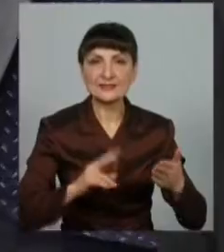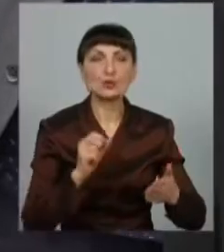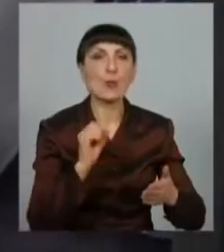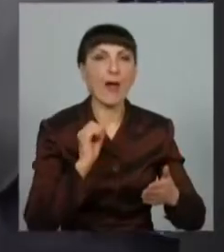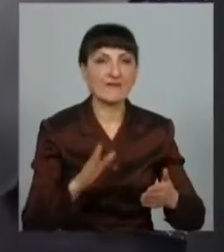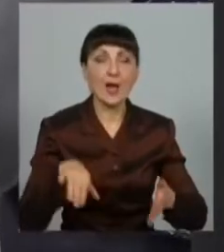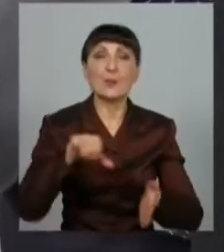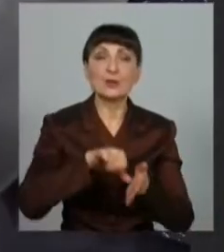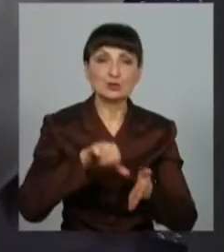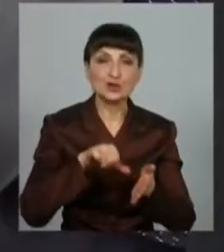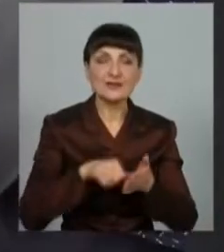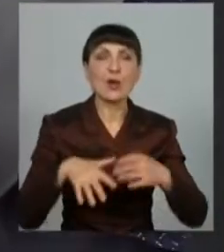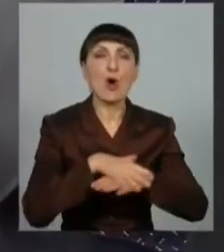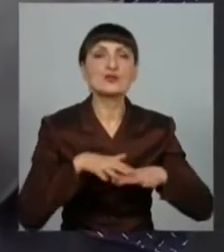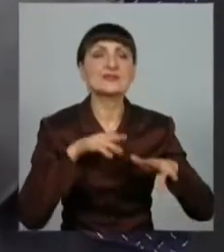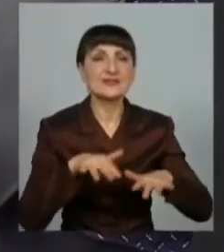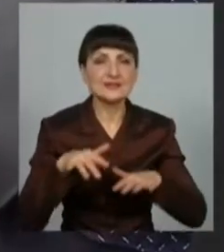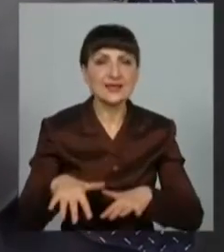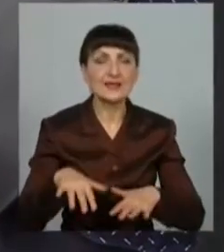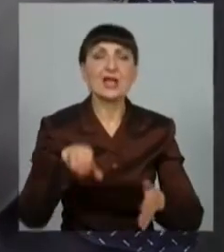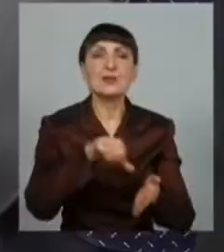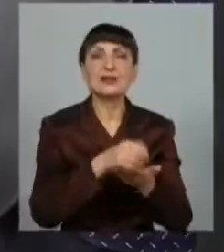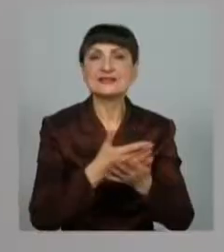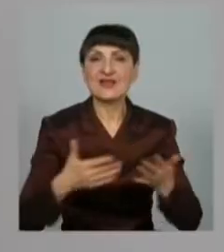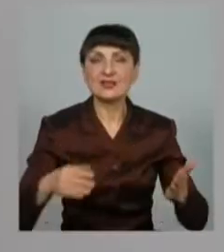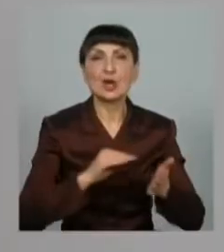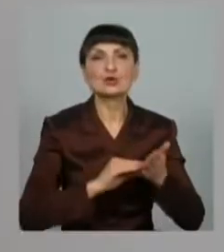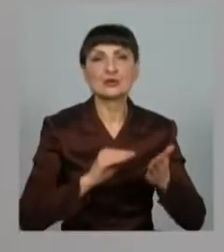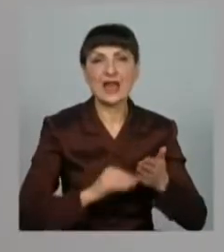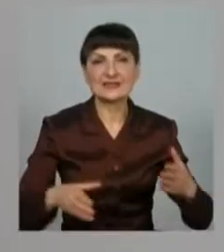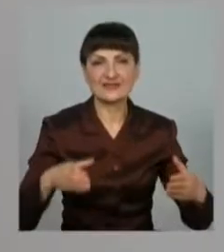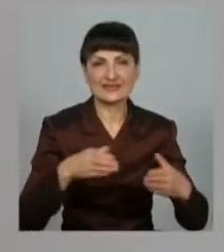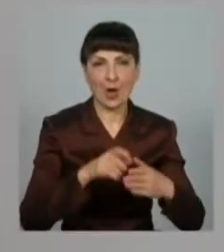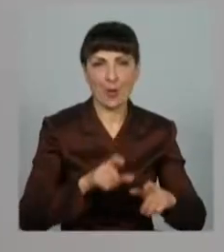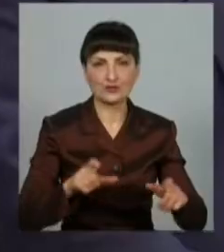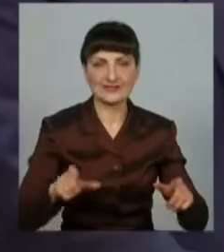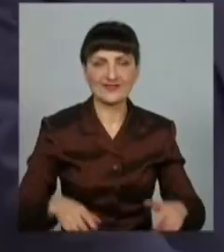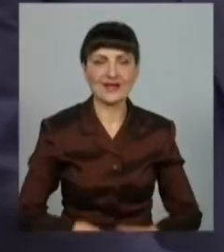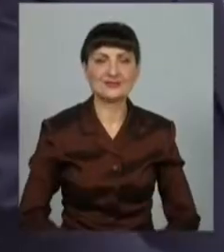при участии общественных деятелей и представителей журналистского сообщества.